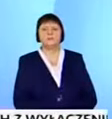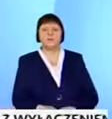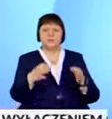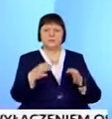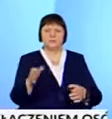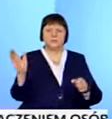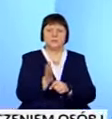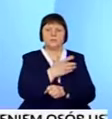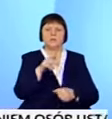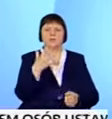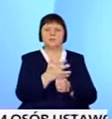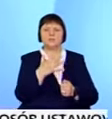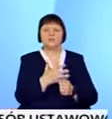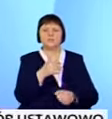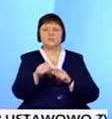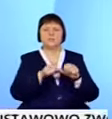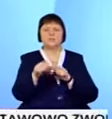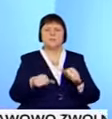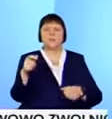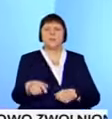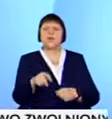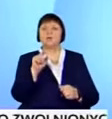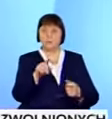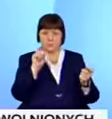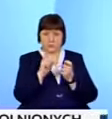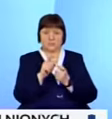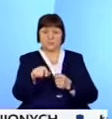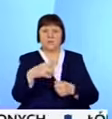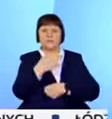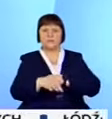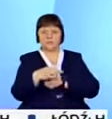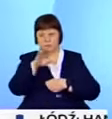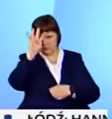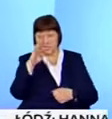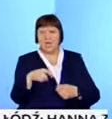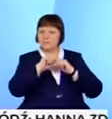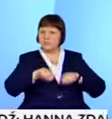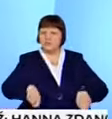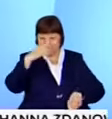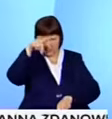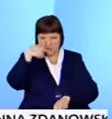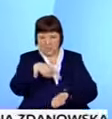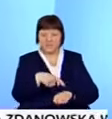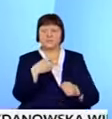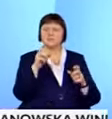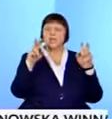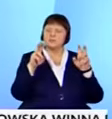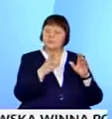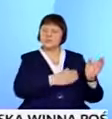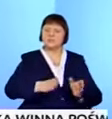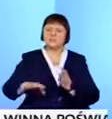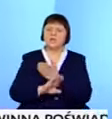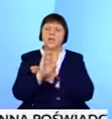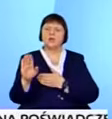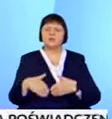Dziś mija 50 lat od zorganizowania protestów studenckich na Uniwersytecie Łódzkim. Przerwana lekcja, spektakl przygotowany przez uczniów